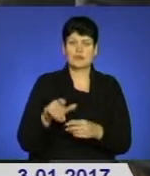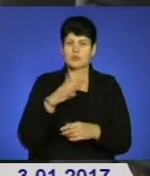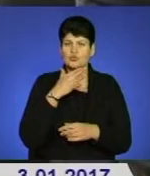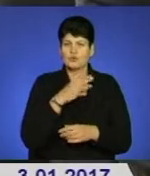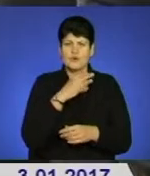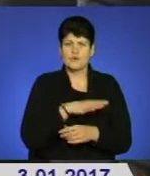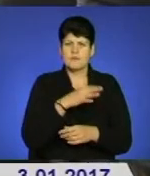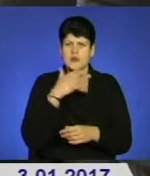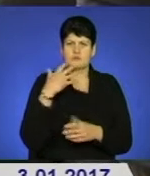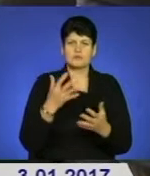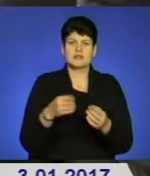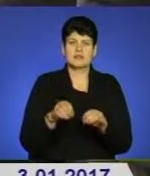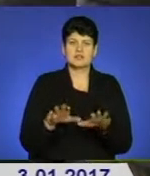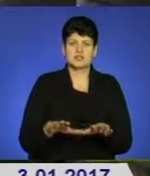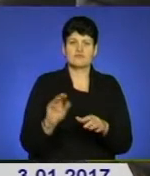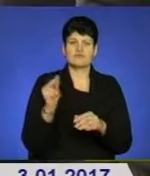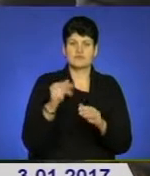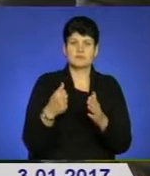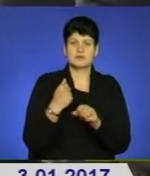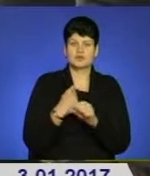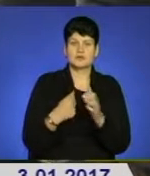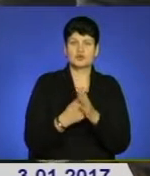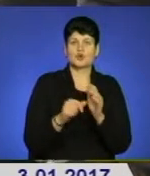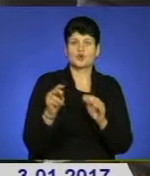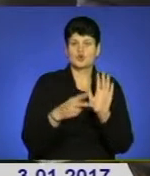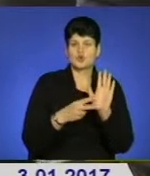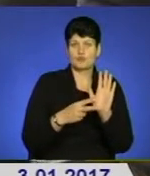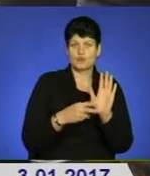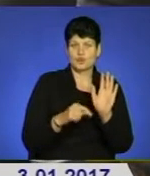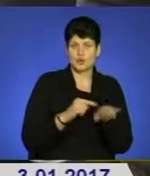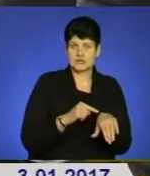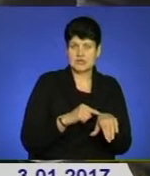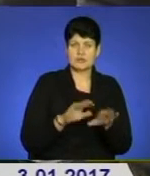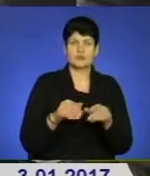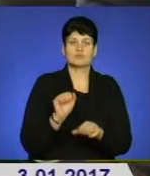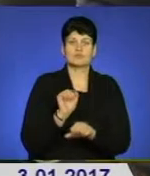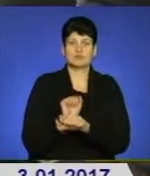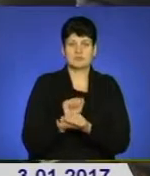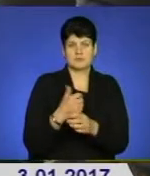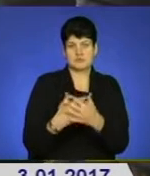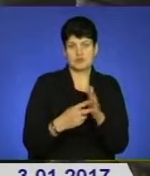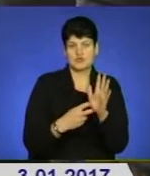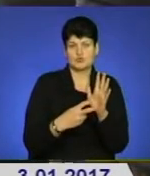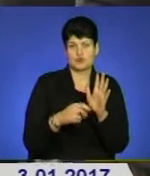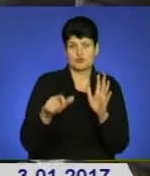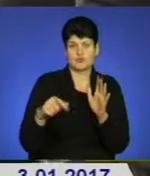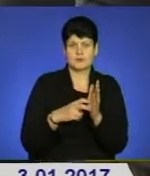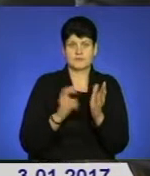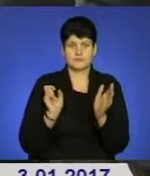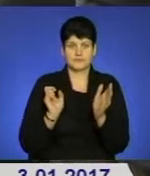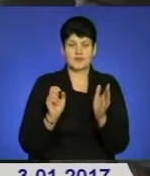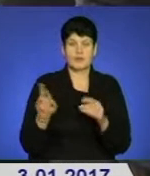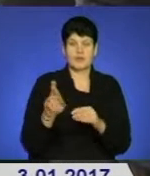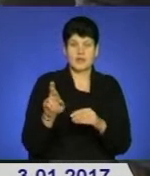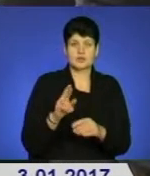прийнято рішення, в четвер ми працювали до 7-ї години, тоді припинили підприємницьку діяльність понад 700 підприємців, в